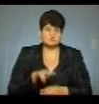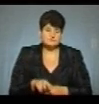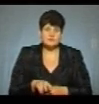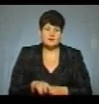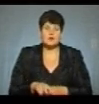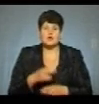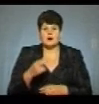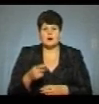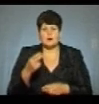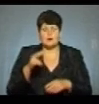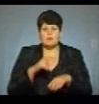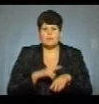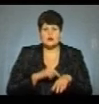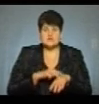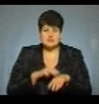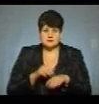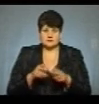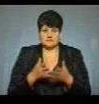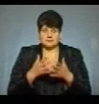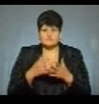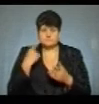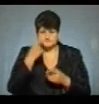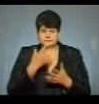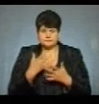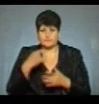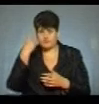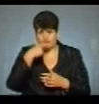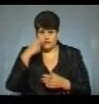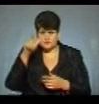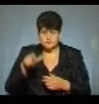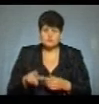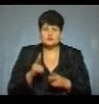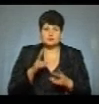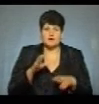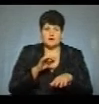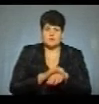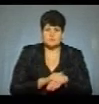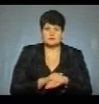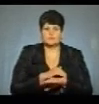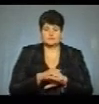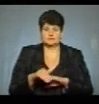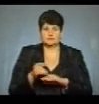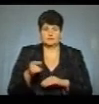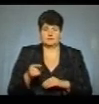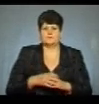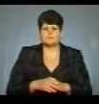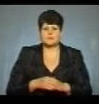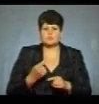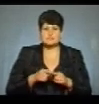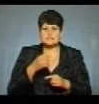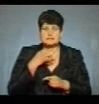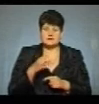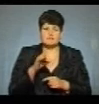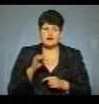Поліцейські встановлюють особу чоловіка, якого зафіксували камери відеоспостереження на вулиці Тернопільській у селі Петриків Тернопільського району. Про це повідомив